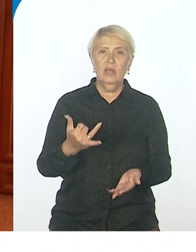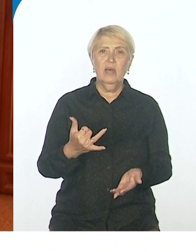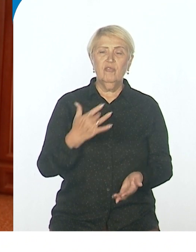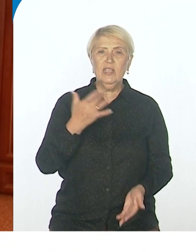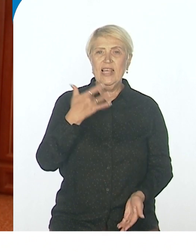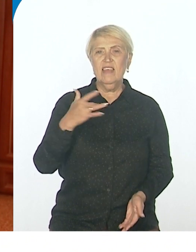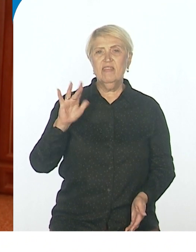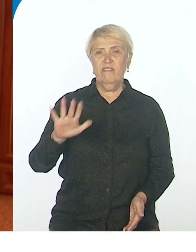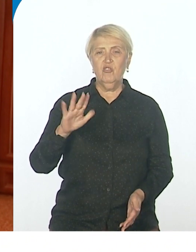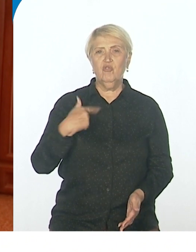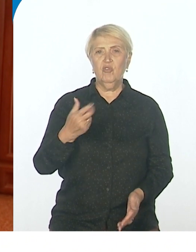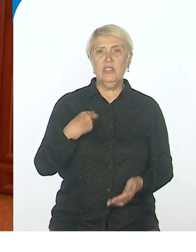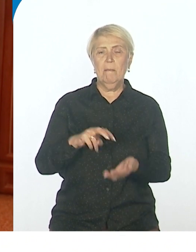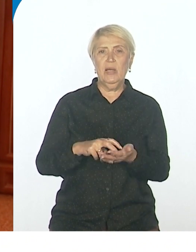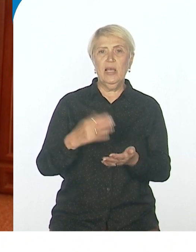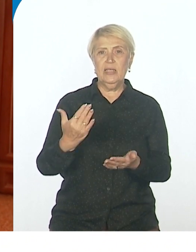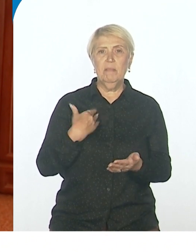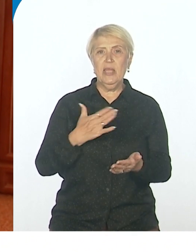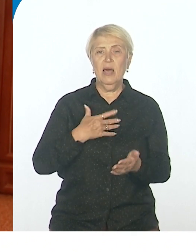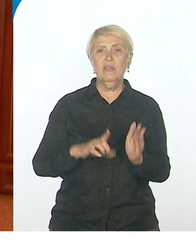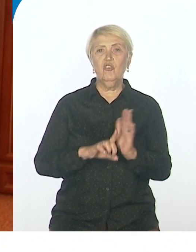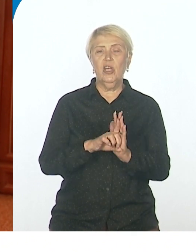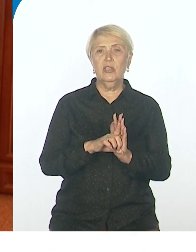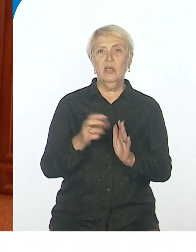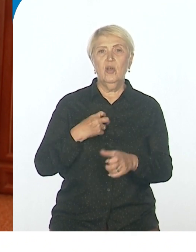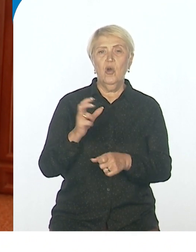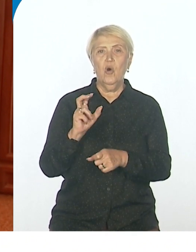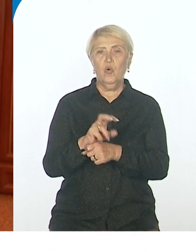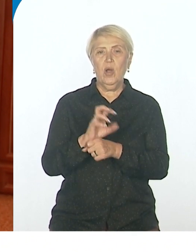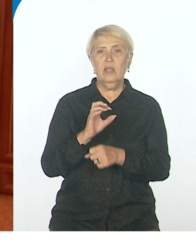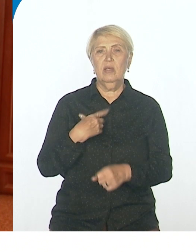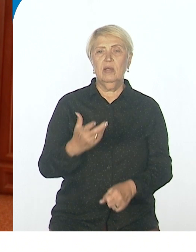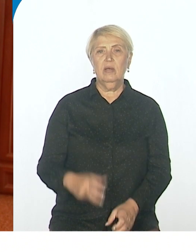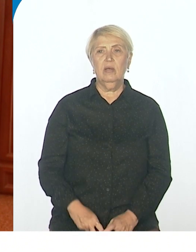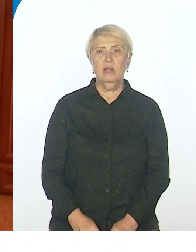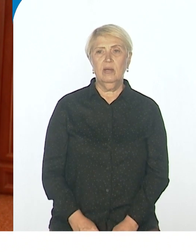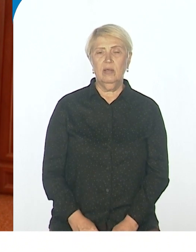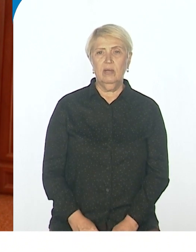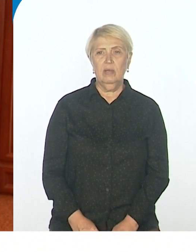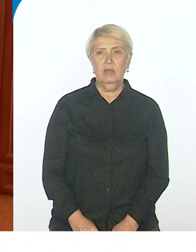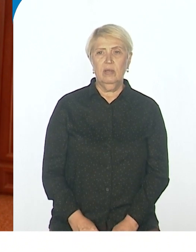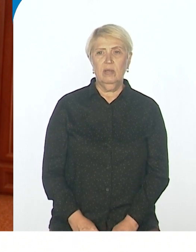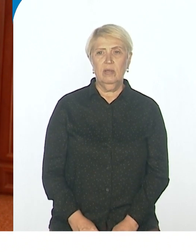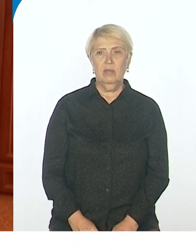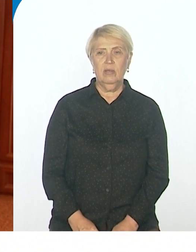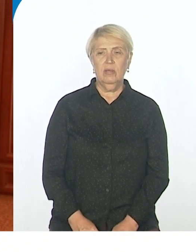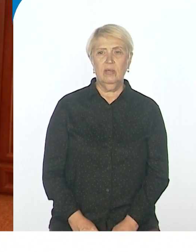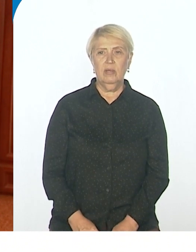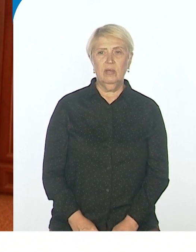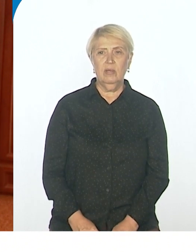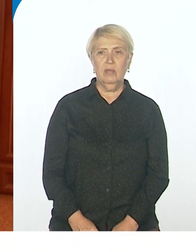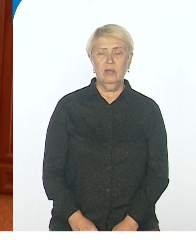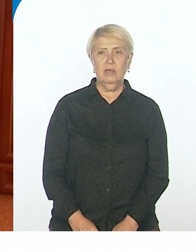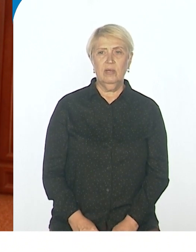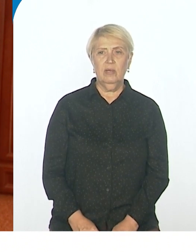могу бояться. Если меня начать пугать, я сам кого угодно запугаю. Ну, простите, так образно говоря, или прямо говоря, ну вот